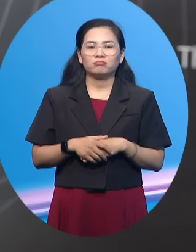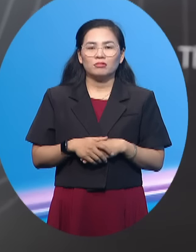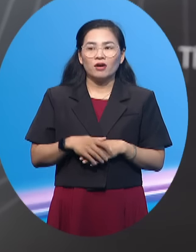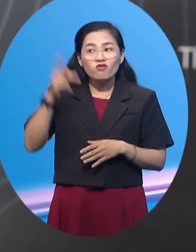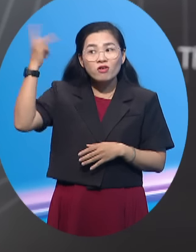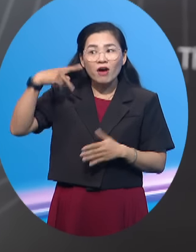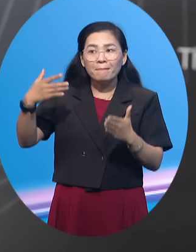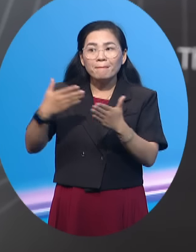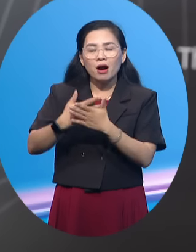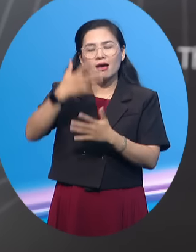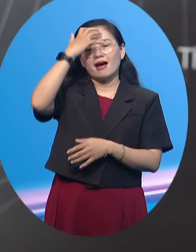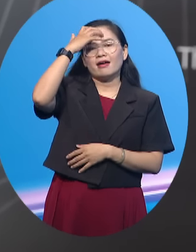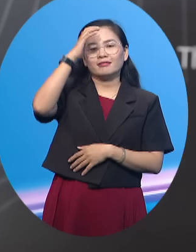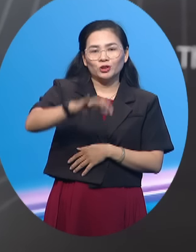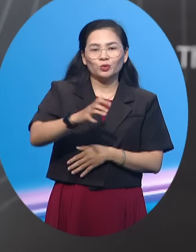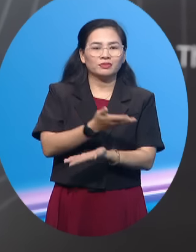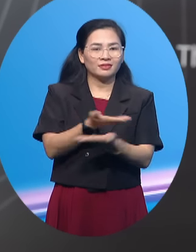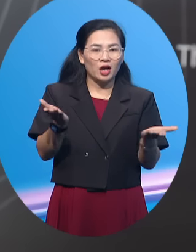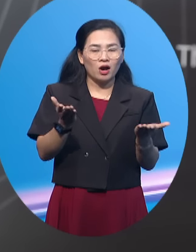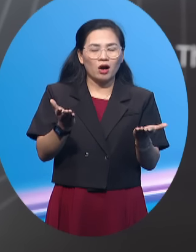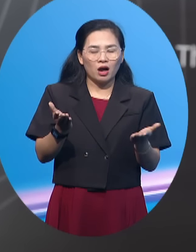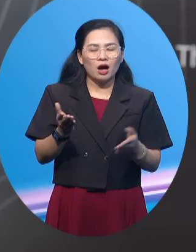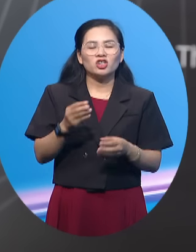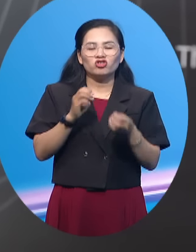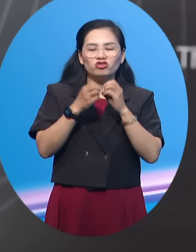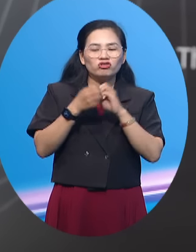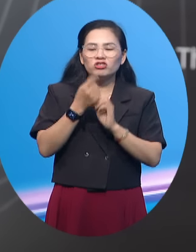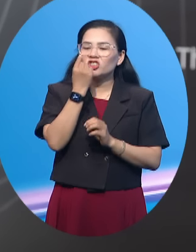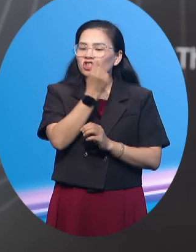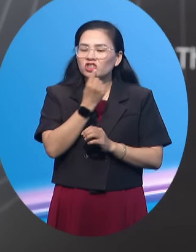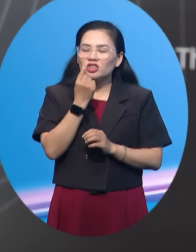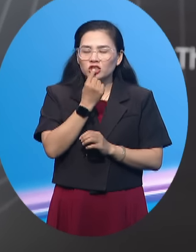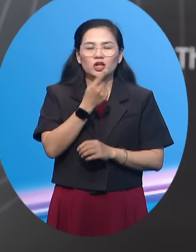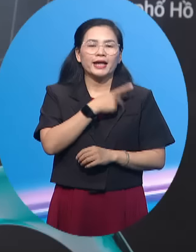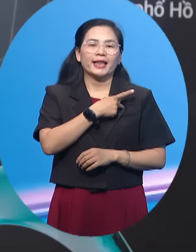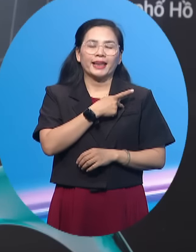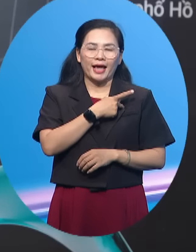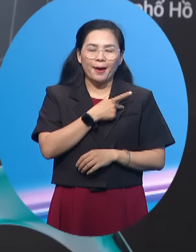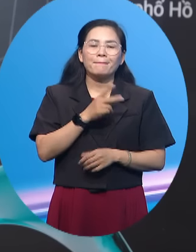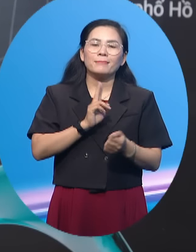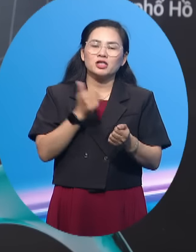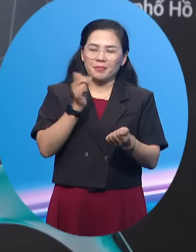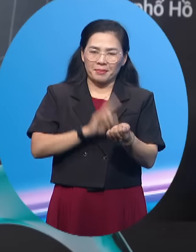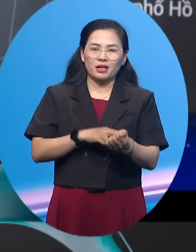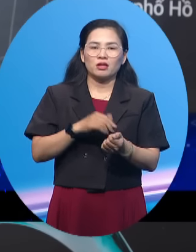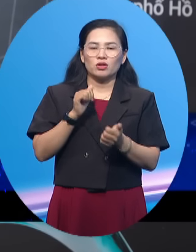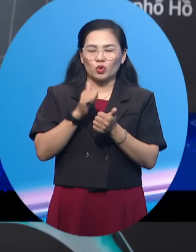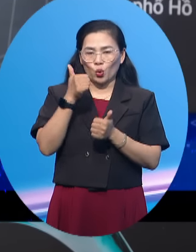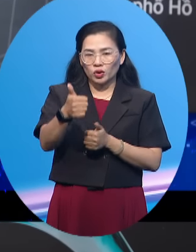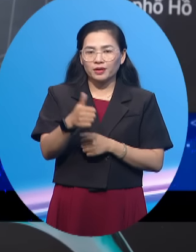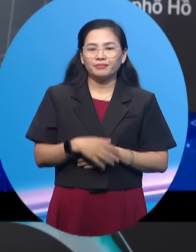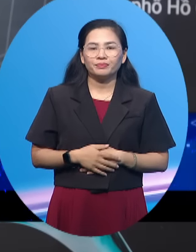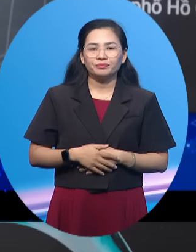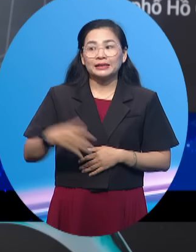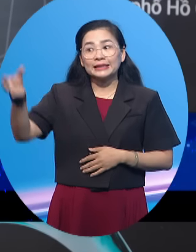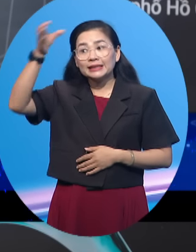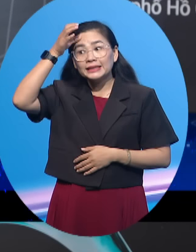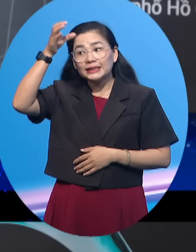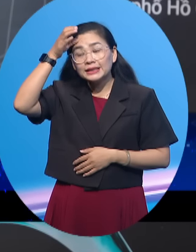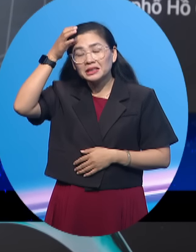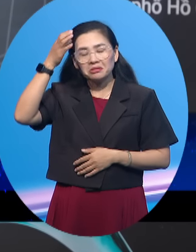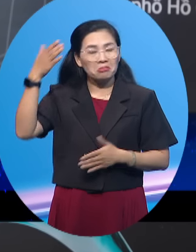mới nhất và ứng dụng để đem lại những cái điều trị mà tốt nhất dành cho bệnh nhân. Lĩnh hội được những cái kiến thức có thể nói